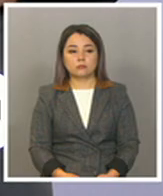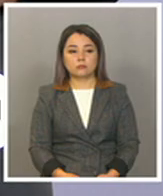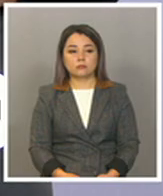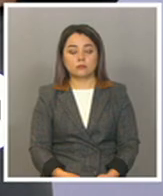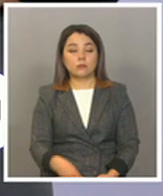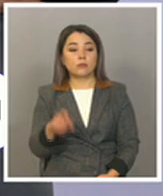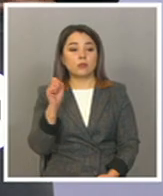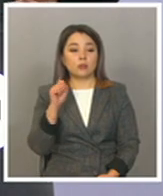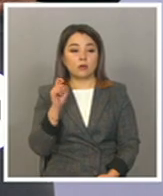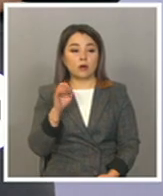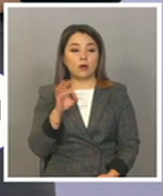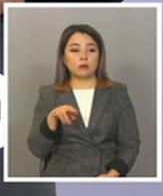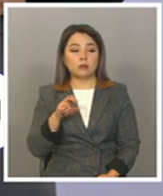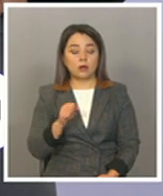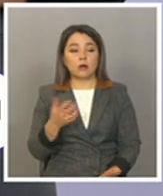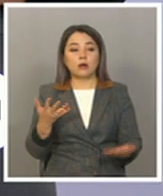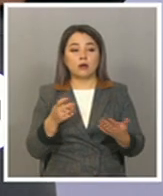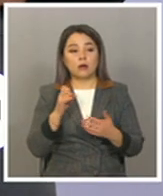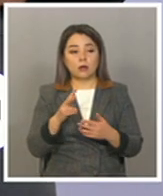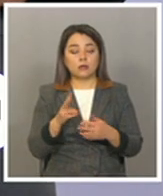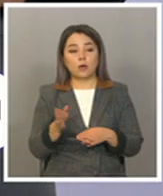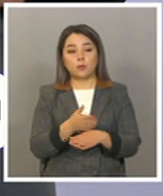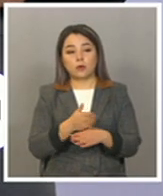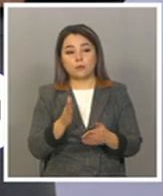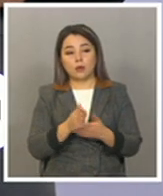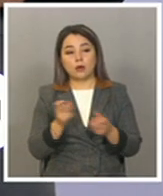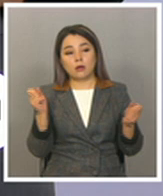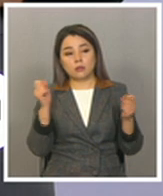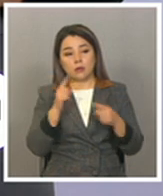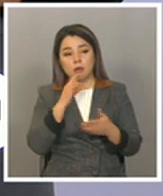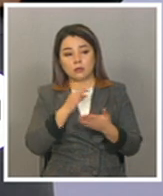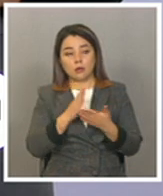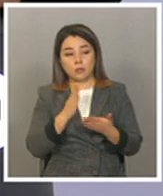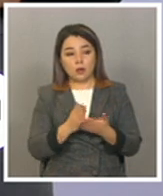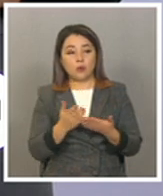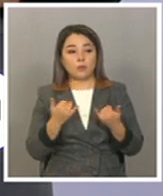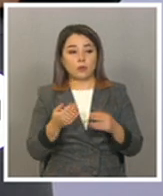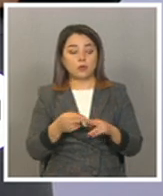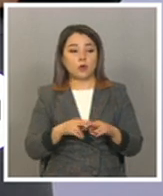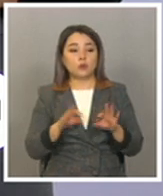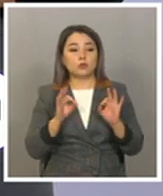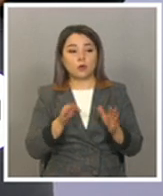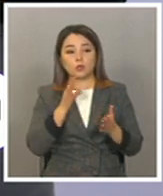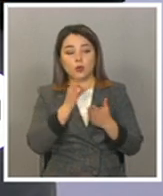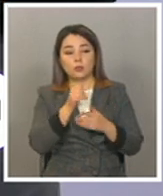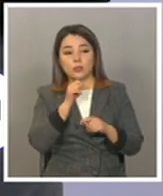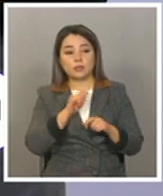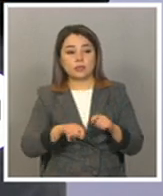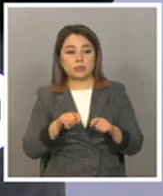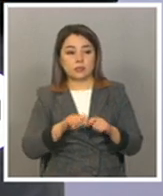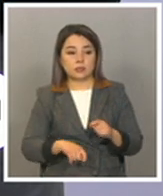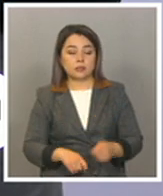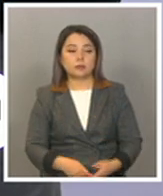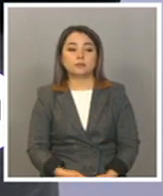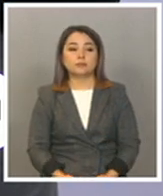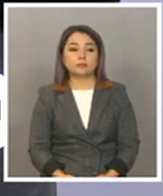Алтын Орданың қандай хандықтарға бөлінгендігін анықтап болсақ, енді дұрыс жауаппен тексеріңіздер.